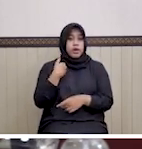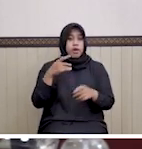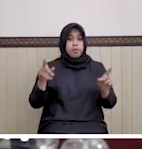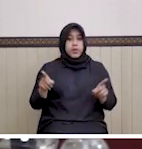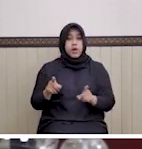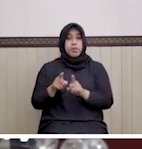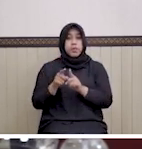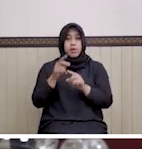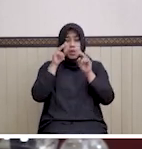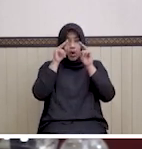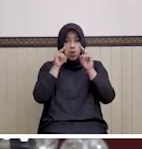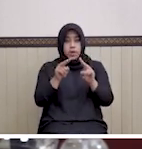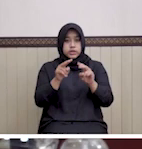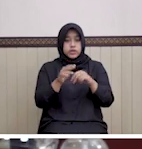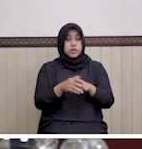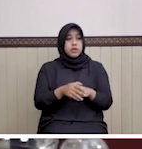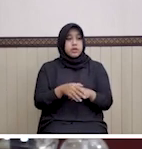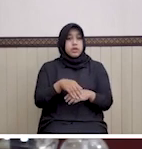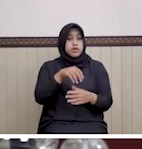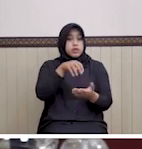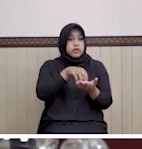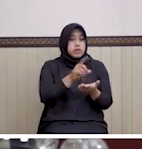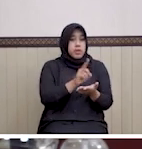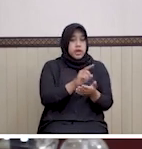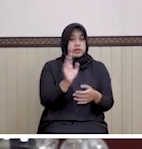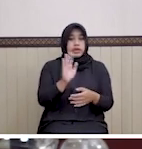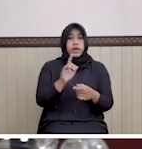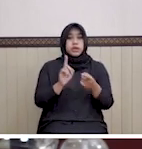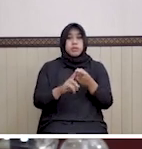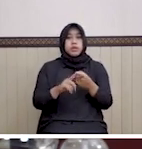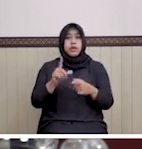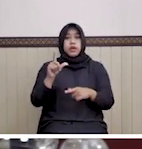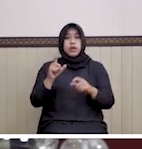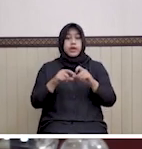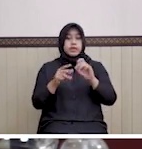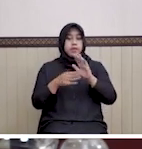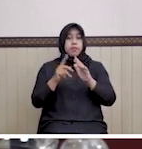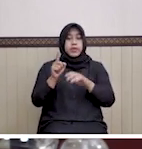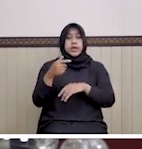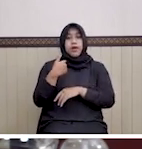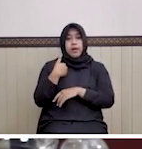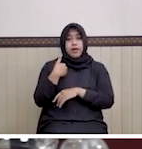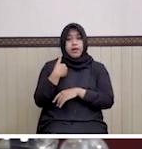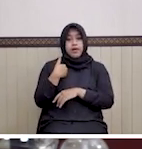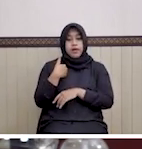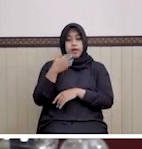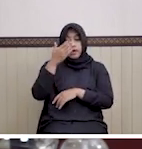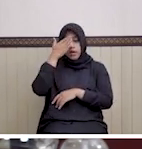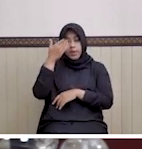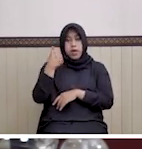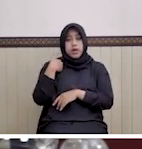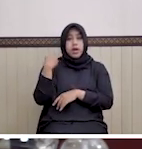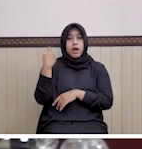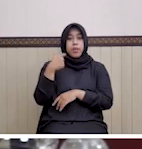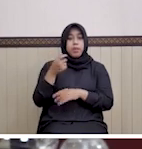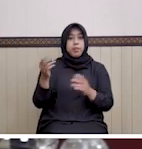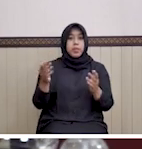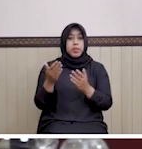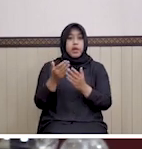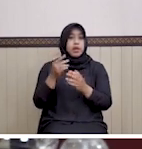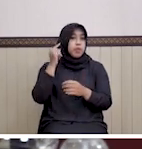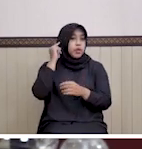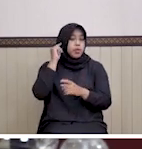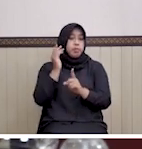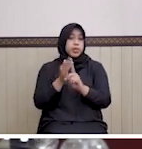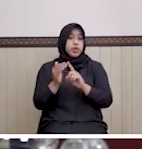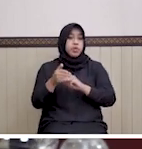mengawasi itu gimana ya jangan dari temen-temen LSM tentu anda Irwan untuk apa Ada Kementerian pemberdayaan Wulan dan